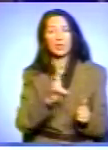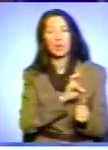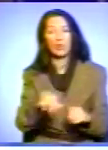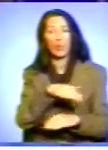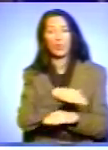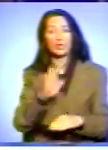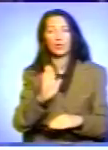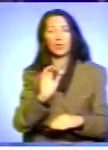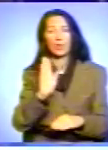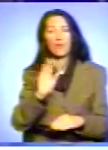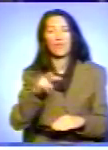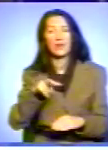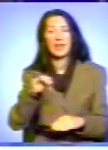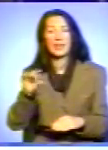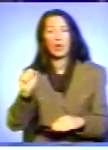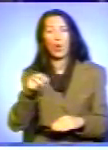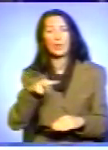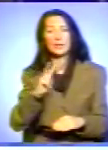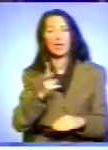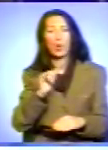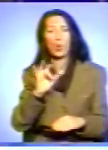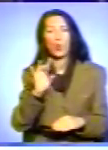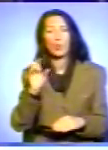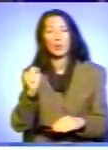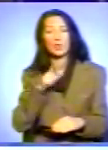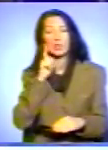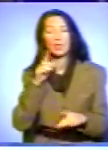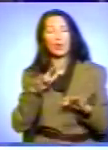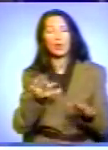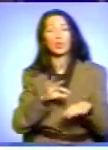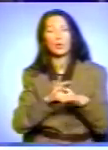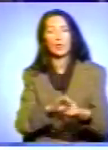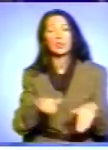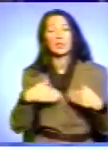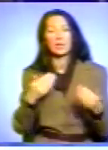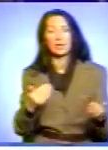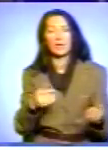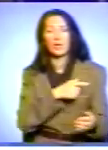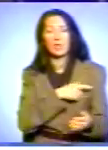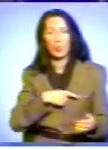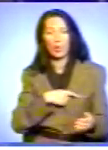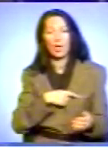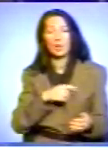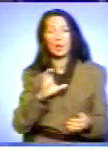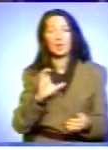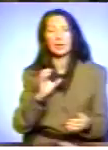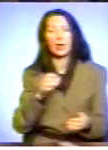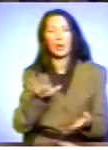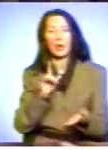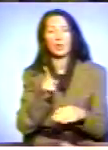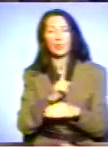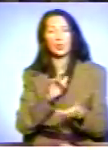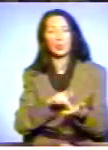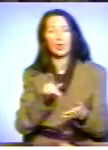Великого і Леся Курбаса. Зелену акцію проводили з ініціативи депутата Тернопільської міської ради Віталія Смакоуза. Подробиці у сюжеті.